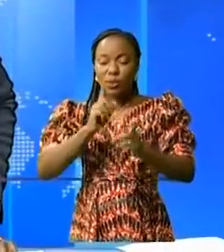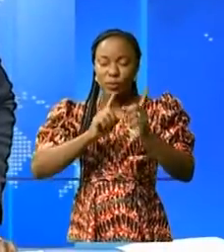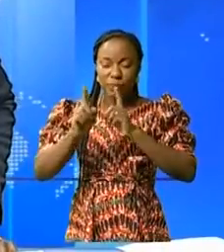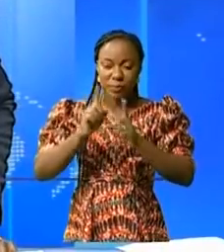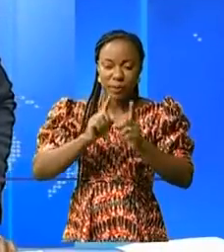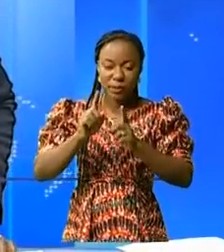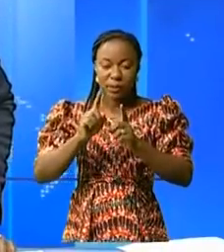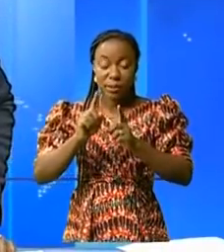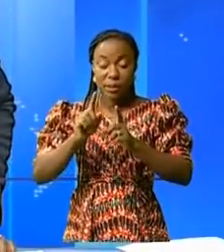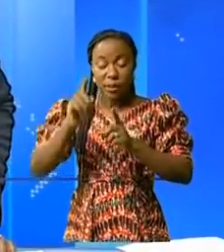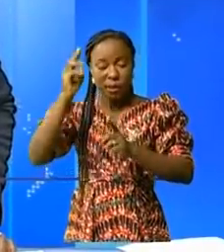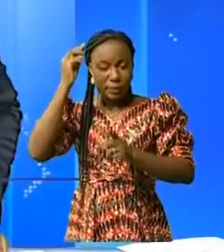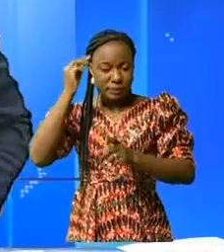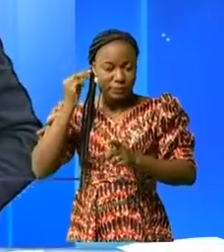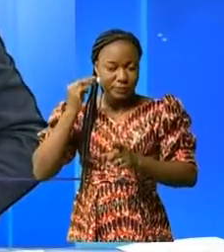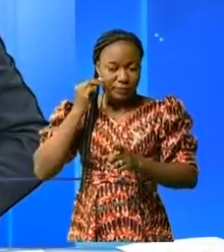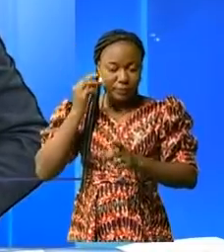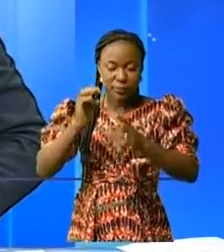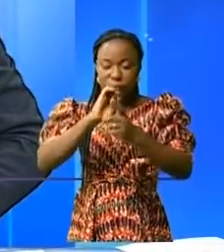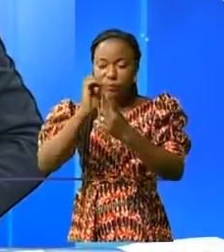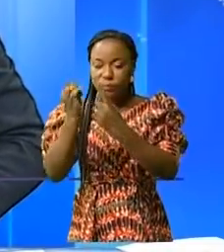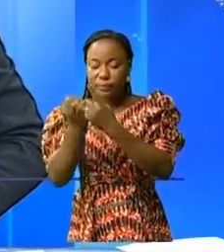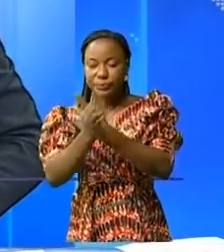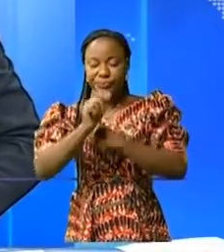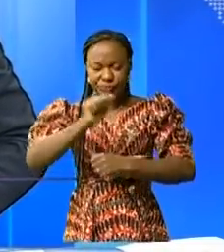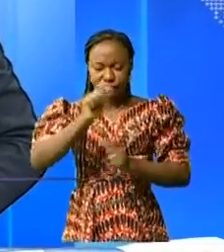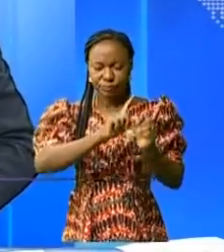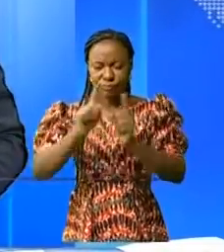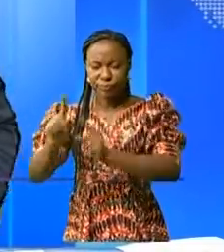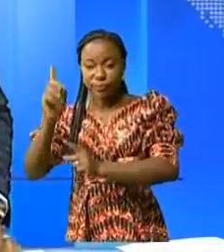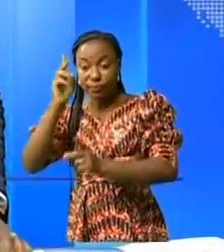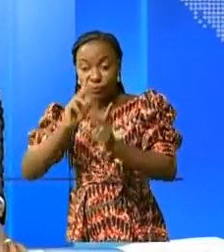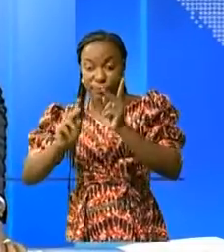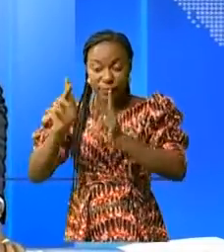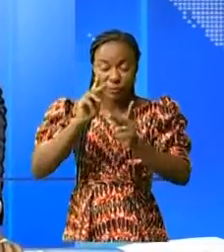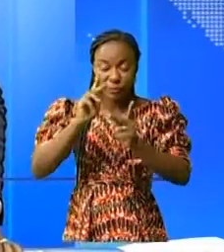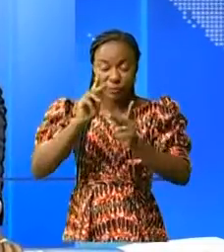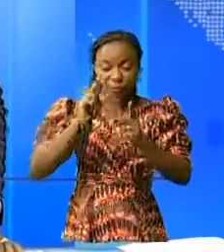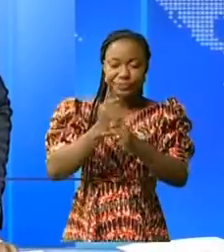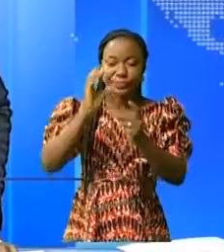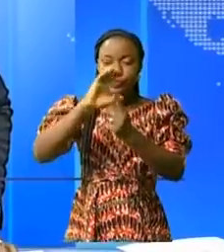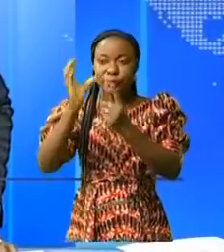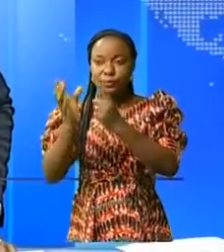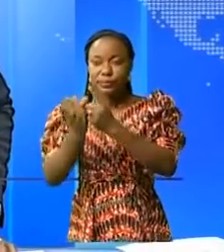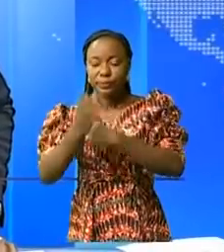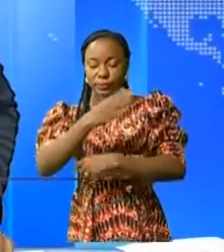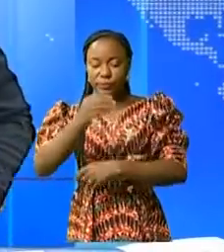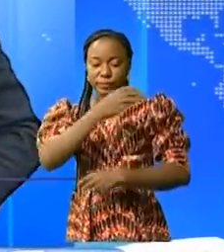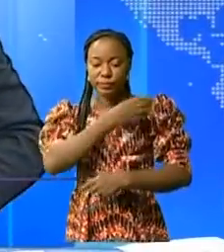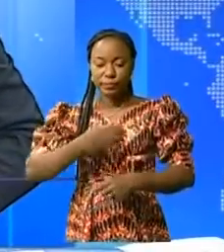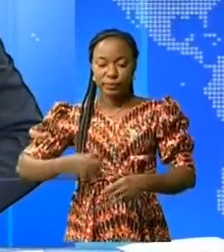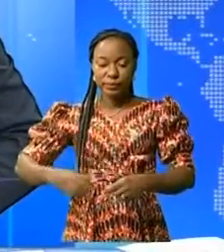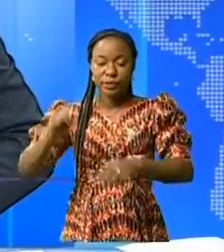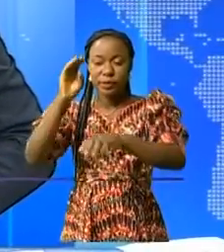du tourisme marcel mokili qui supervise les travaux en commissions entre les animateurs maire de brazzaville et